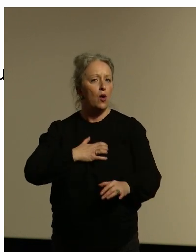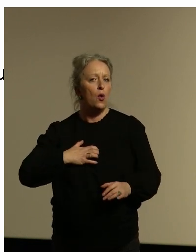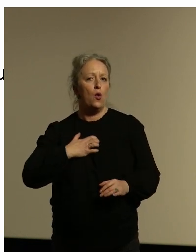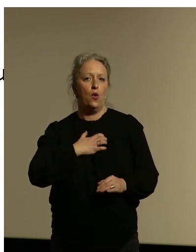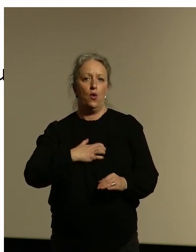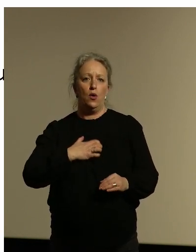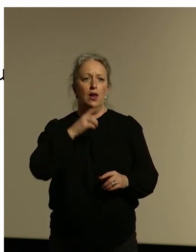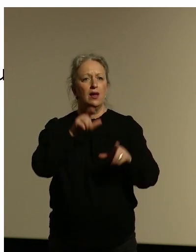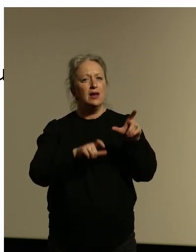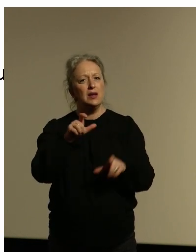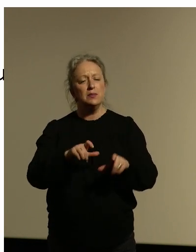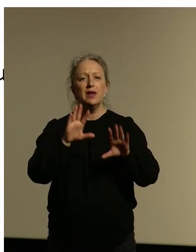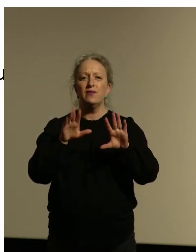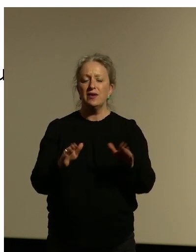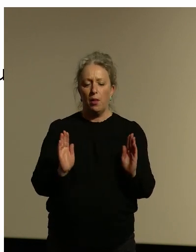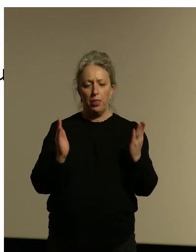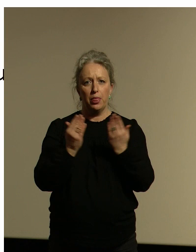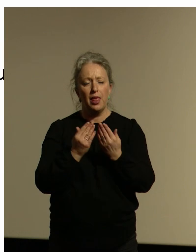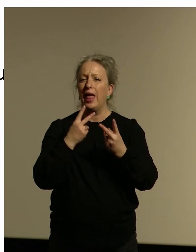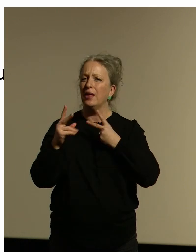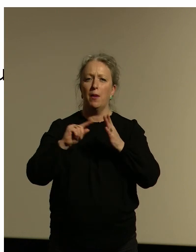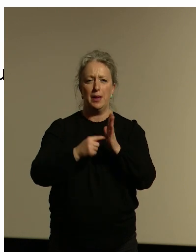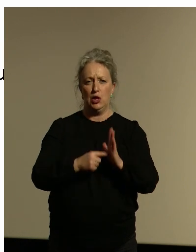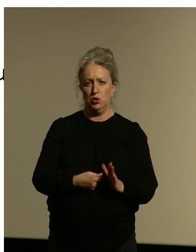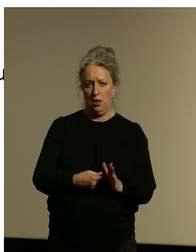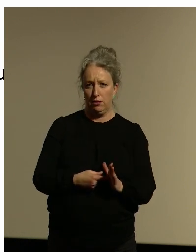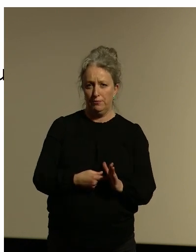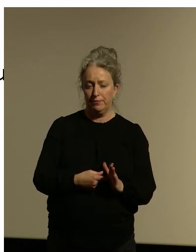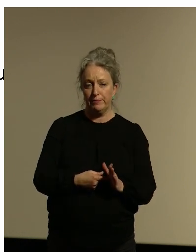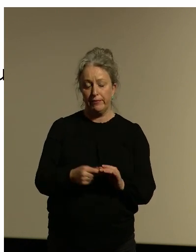Inimesed võivad olla kapis väga erinevatel põhjustel. Ja kui teie